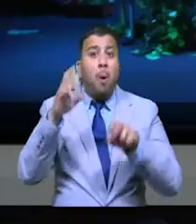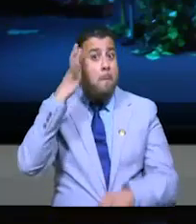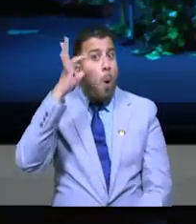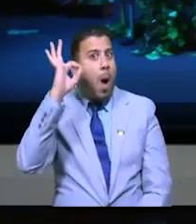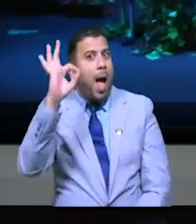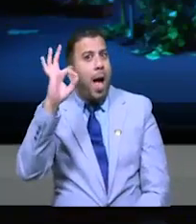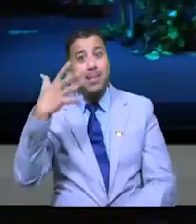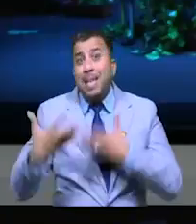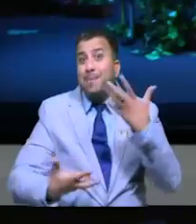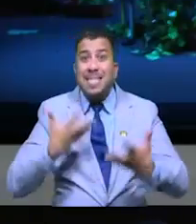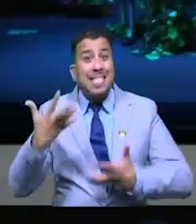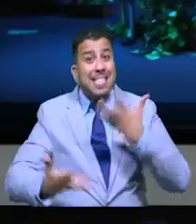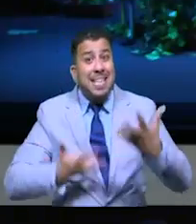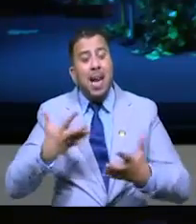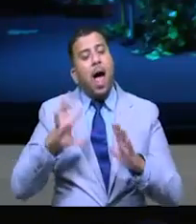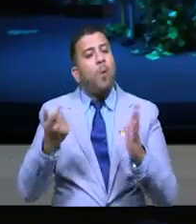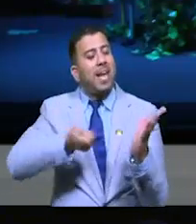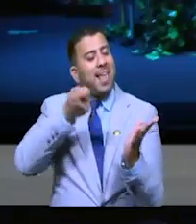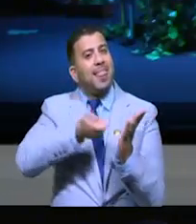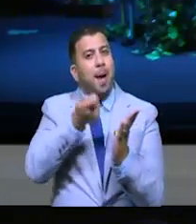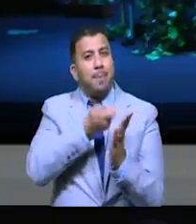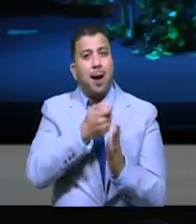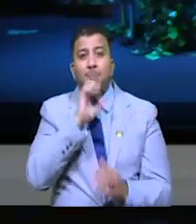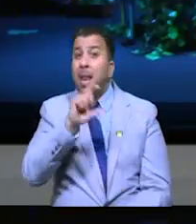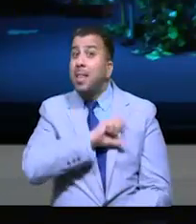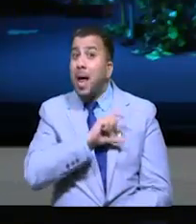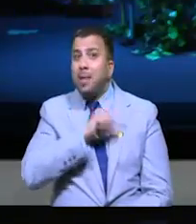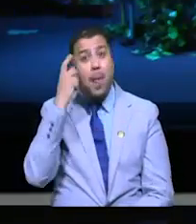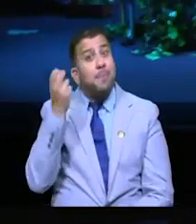المواهب في مجالات التمثيل أو الكتابة، وحث الطلبة على